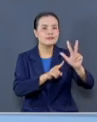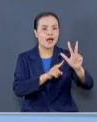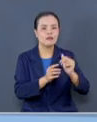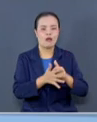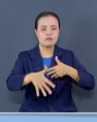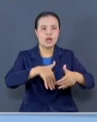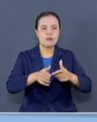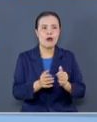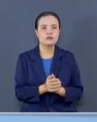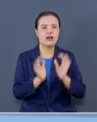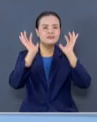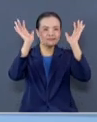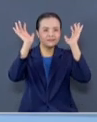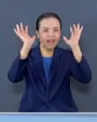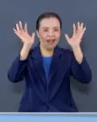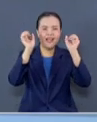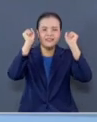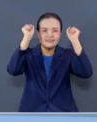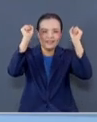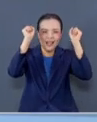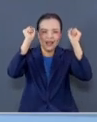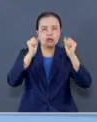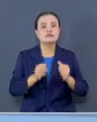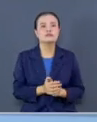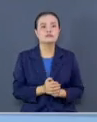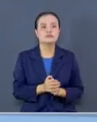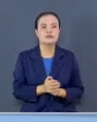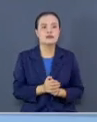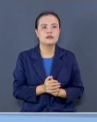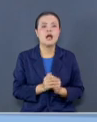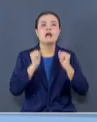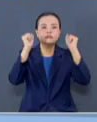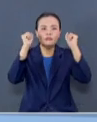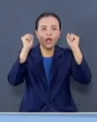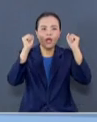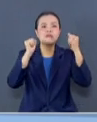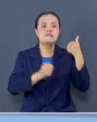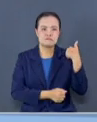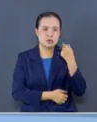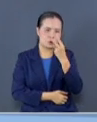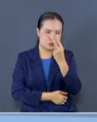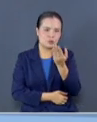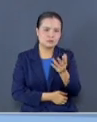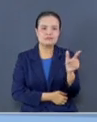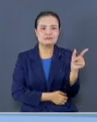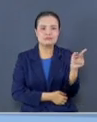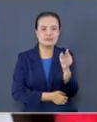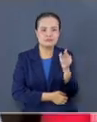คอชาวบ้านเฮ้ hey! อะไร เฮ้ hey! แบบนี้นะ เฮ้ hey! มันเกิดเหตุแบบนี้ฮะไปดูคลิปครับ